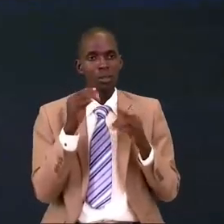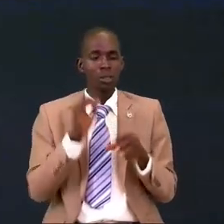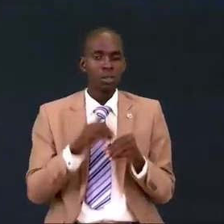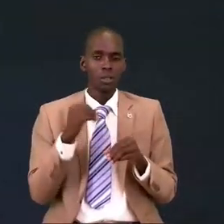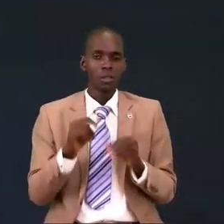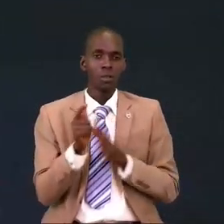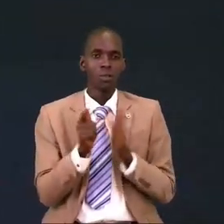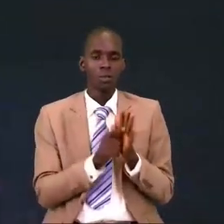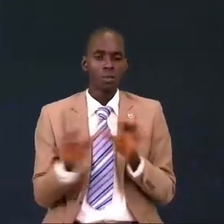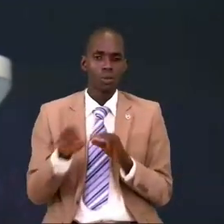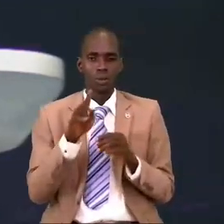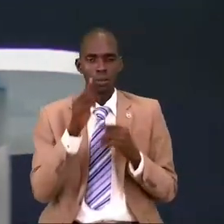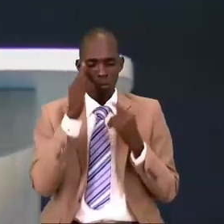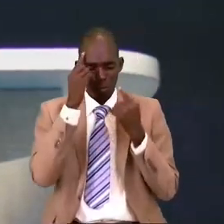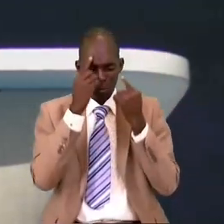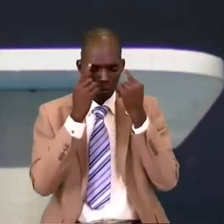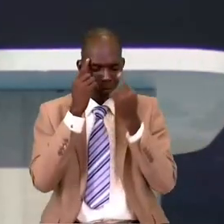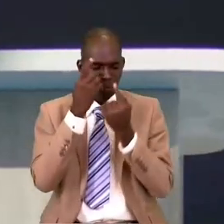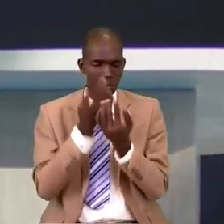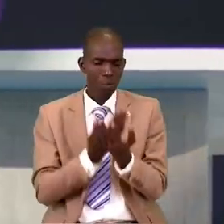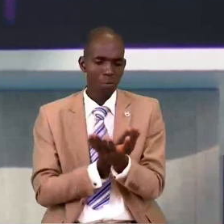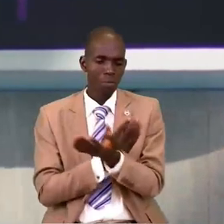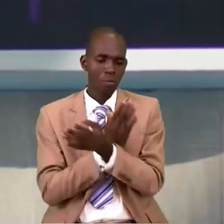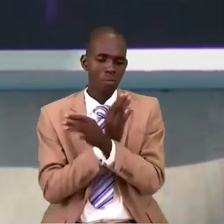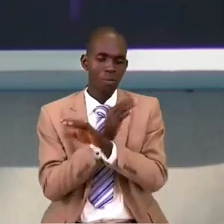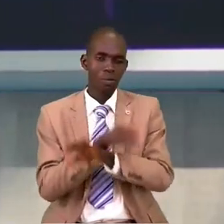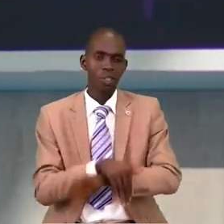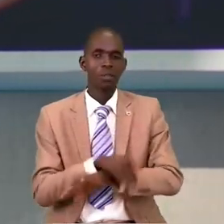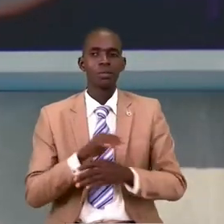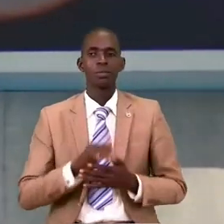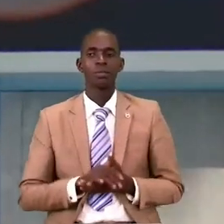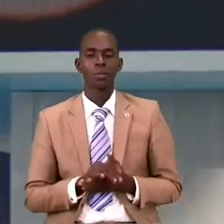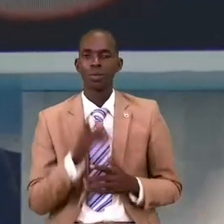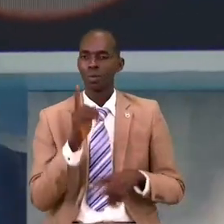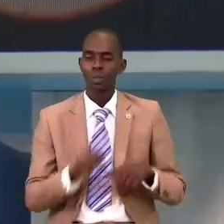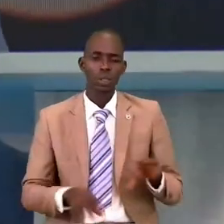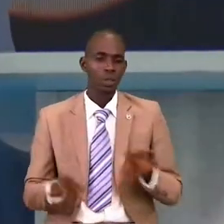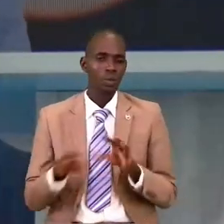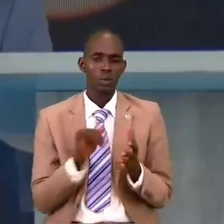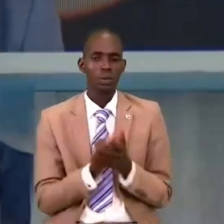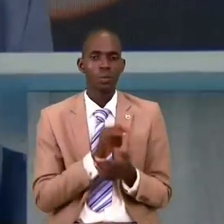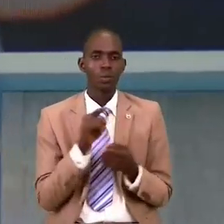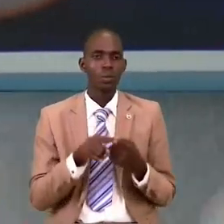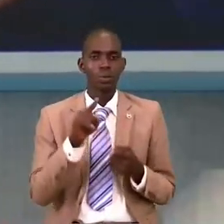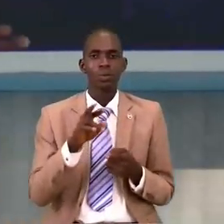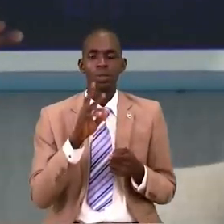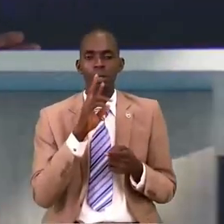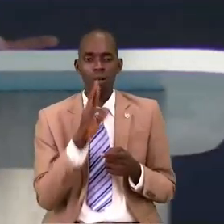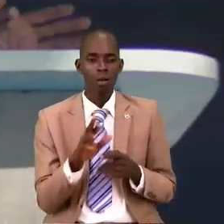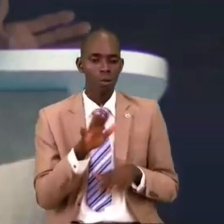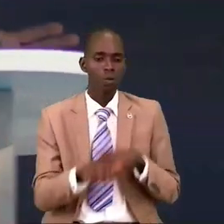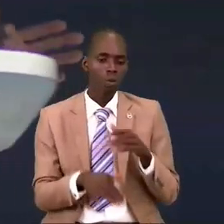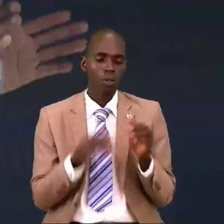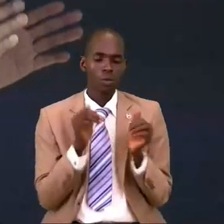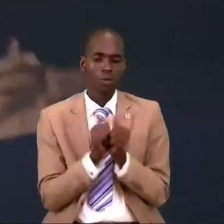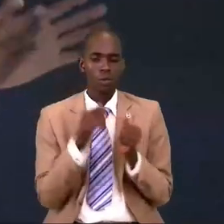Vous ne pouvez pas le faire quand vous marchez avec les méchants. Vous ne pouvez pas le faire quand vous tenez avec les